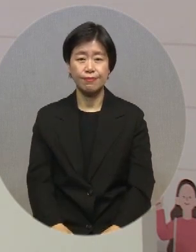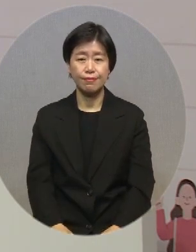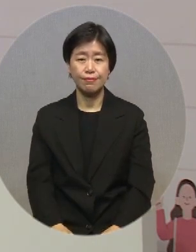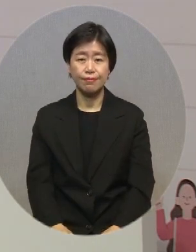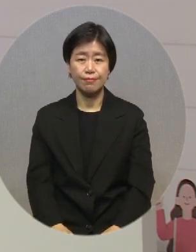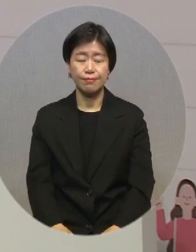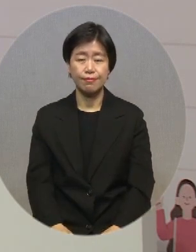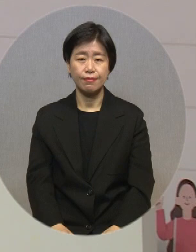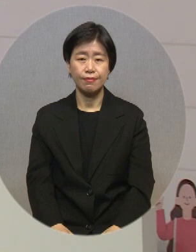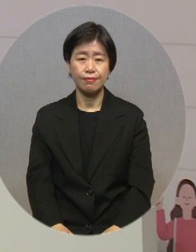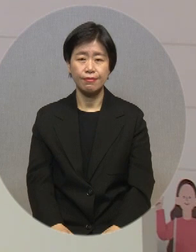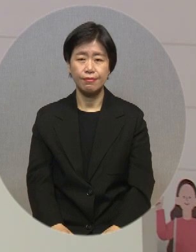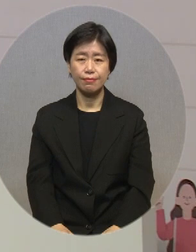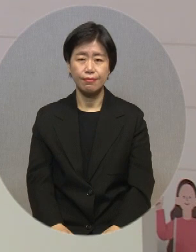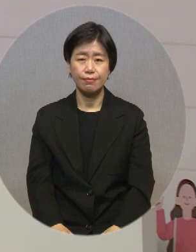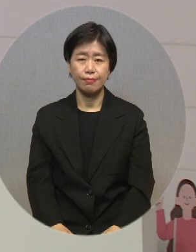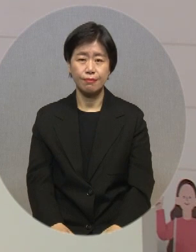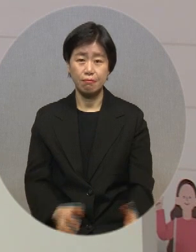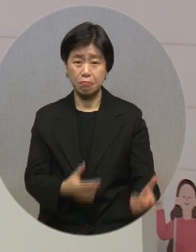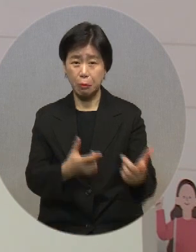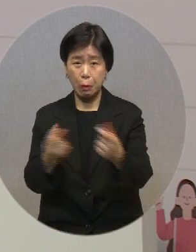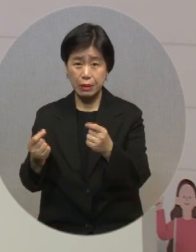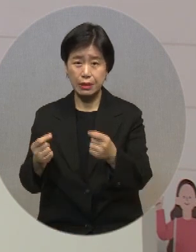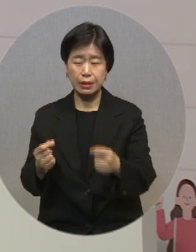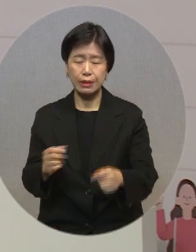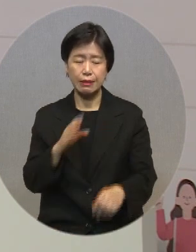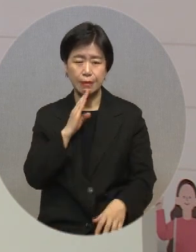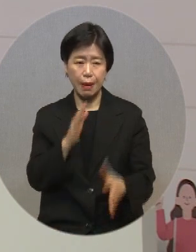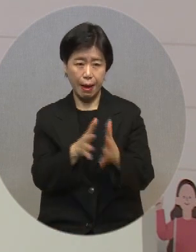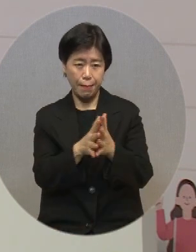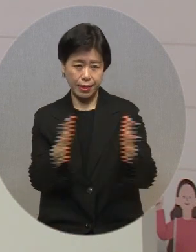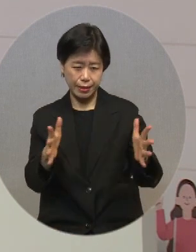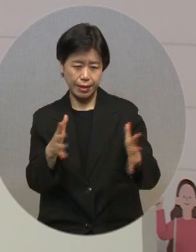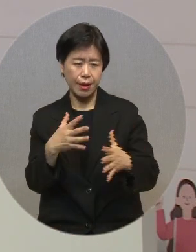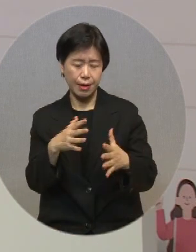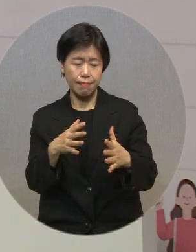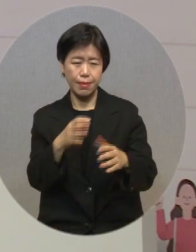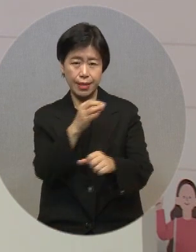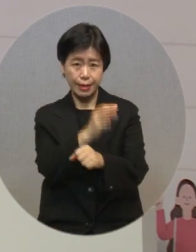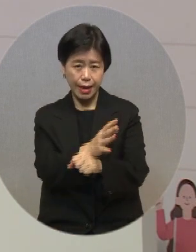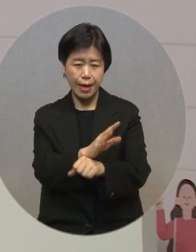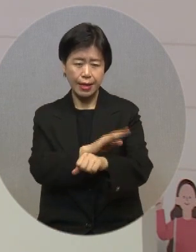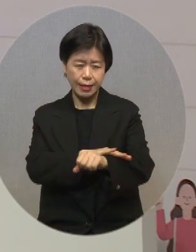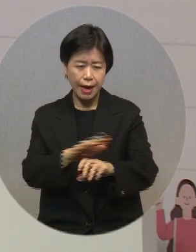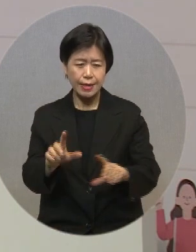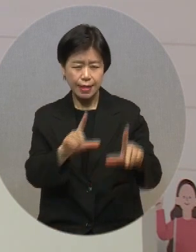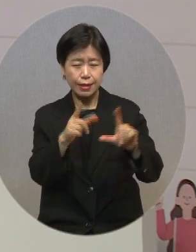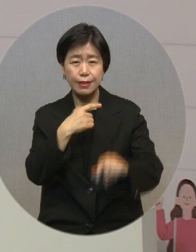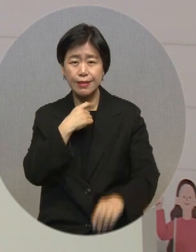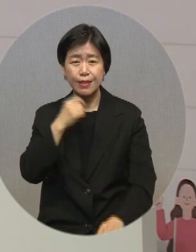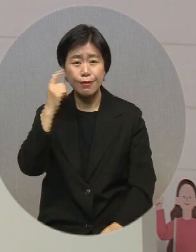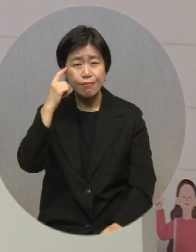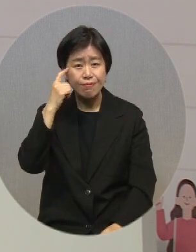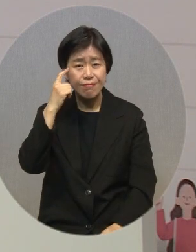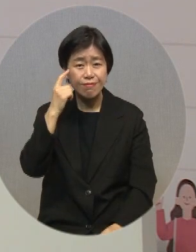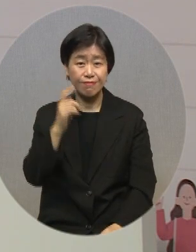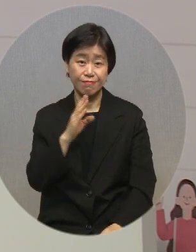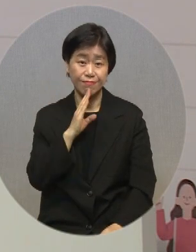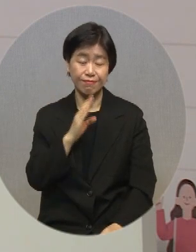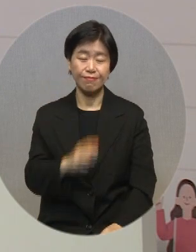참 모두의 꿈이 안락하고 편안한 아파트를 이렇게 마련해서 잘 사시는 건데